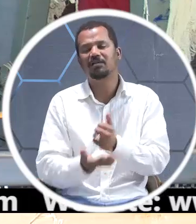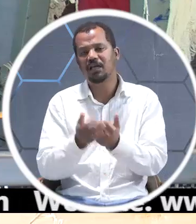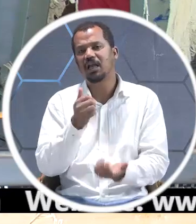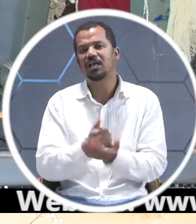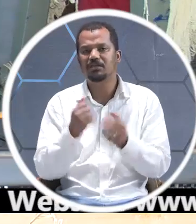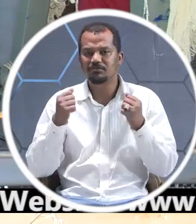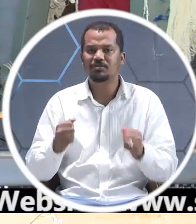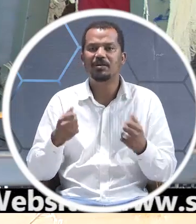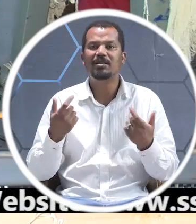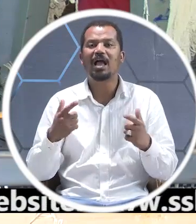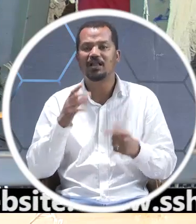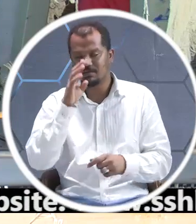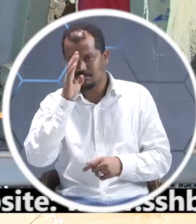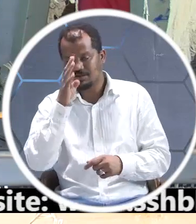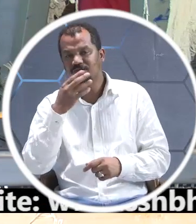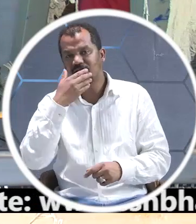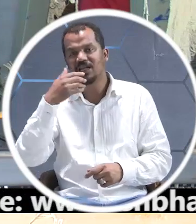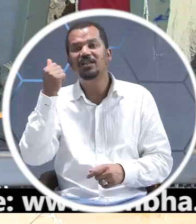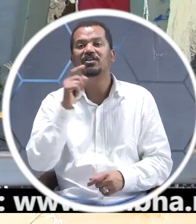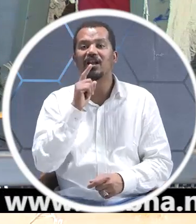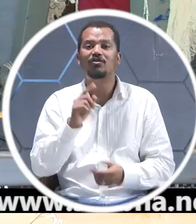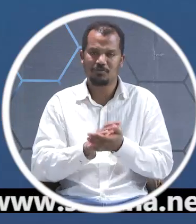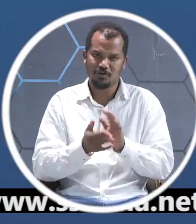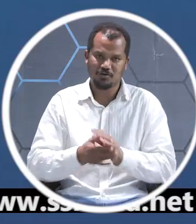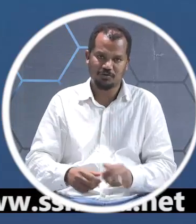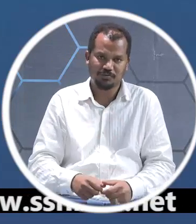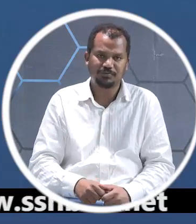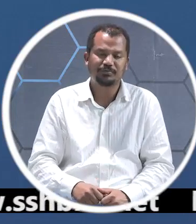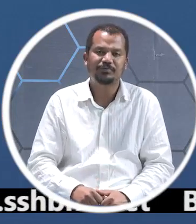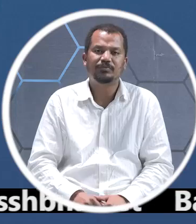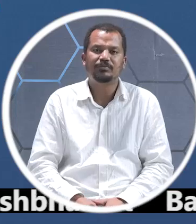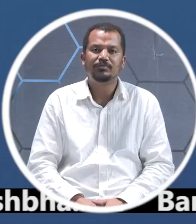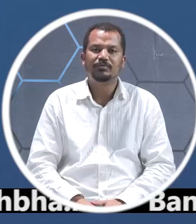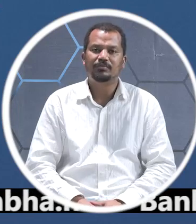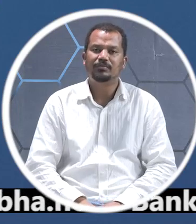መተጋገዝ የምንችልበትን አጋጣሚ ብንፈጥር የተሻለ ነው የሚሆነው።